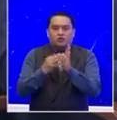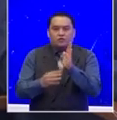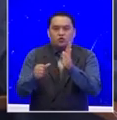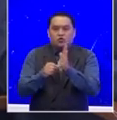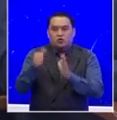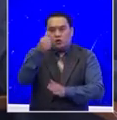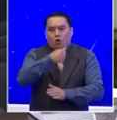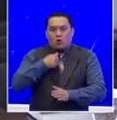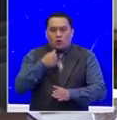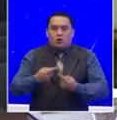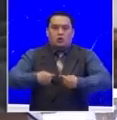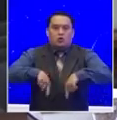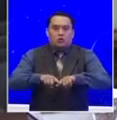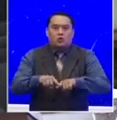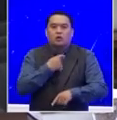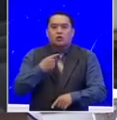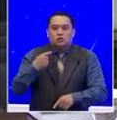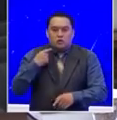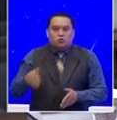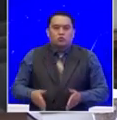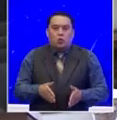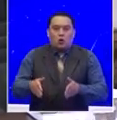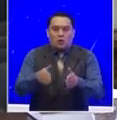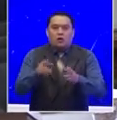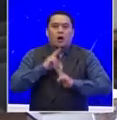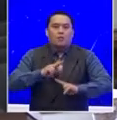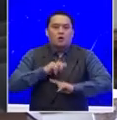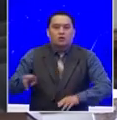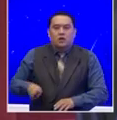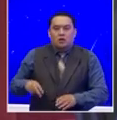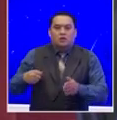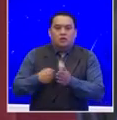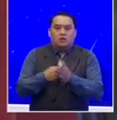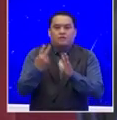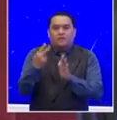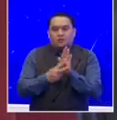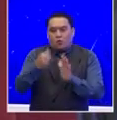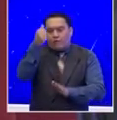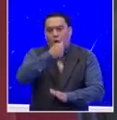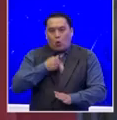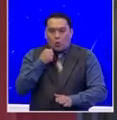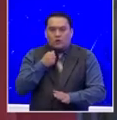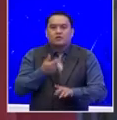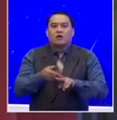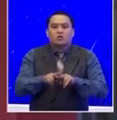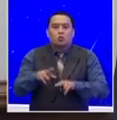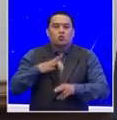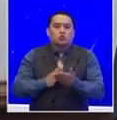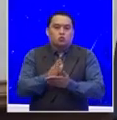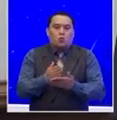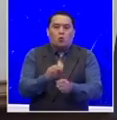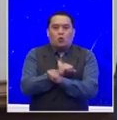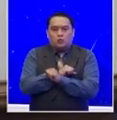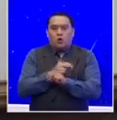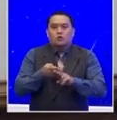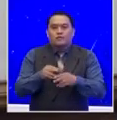основал акционерное общество «Талдыкурган жолдары». Проработал директором до 2008-го. С того времени находится на